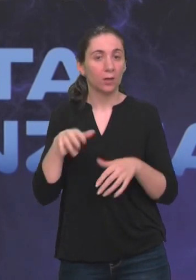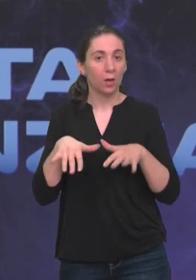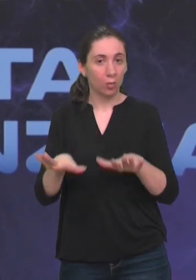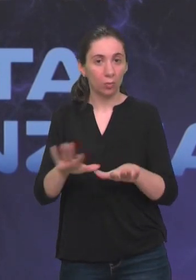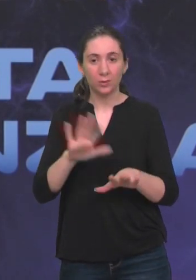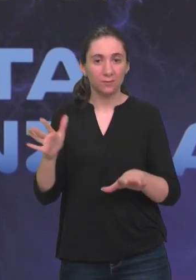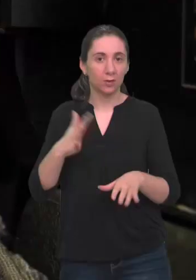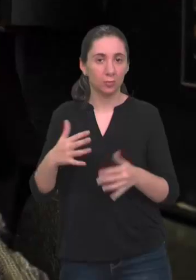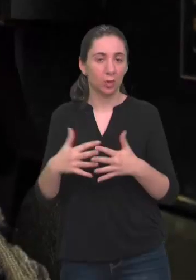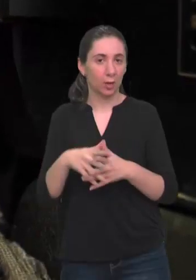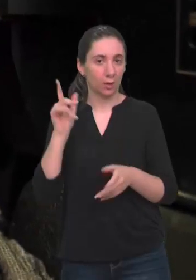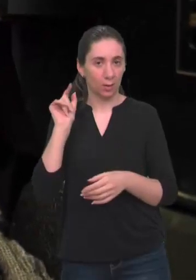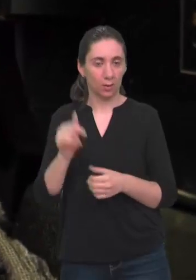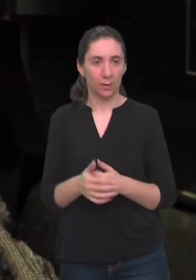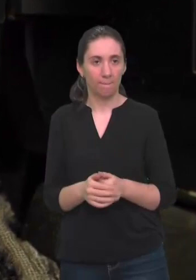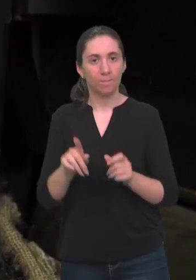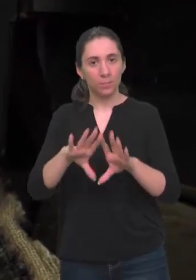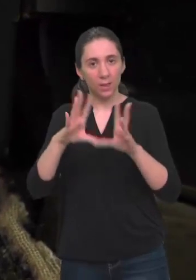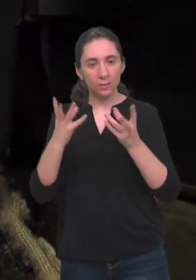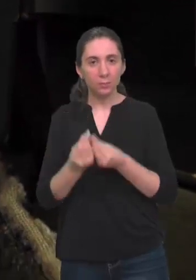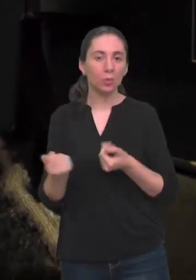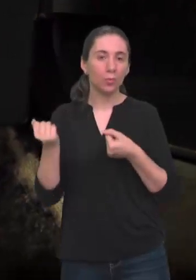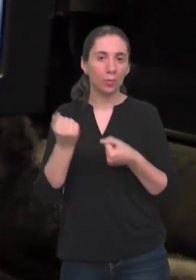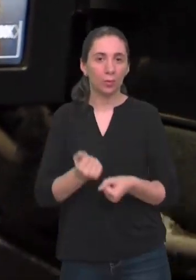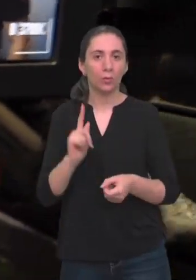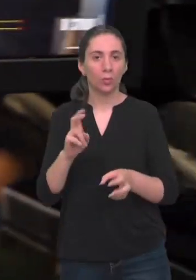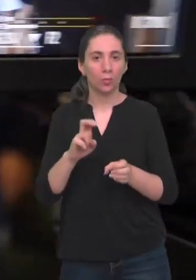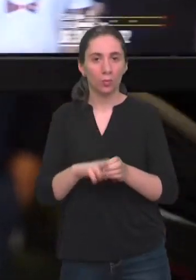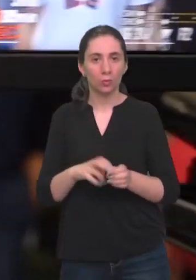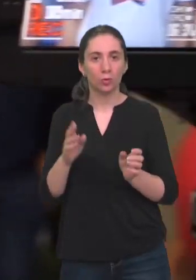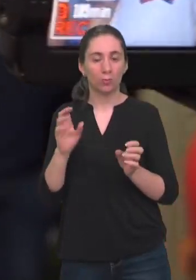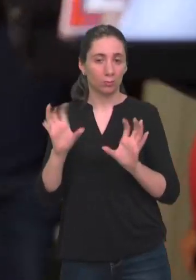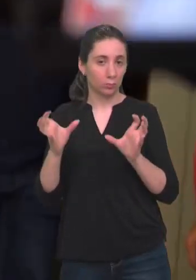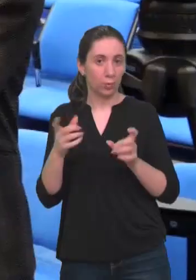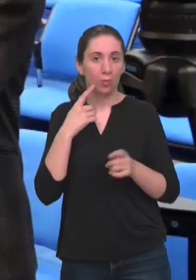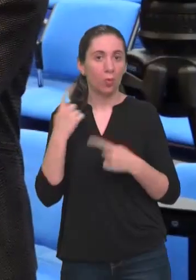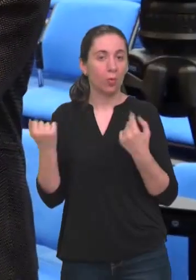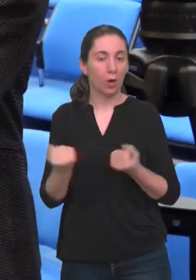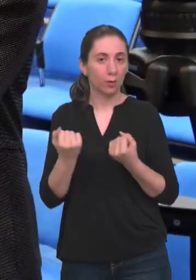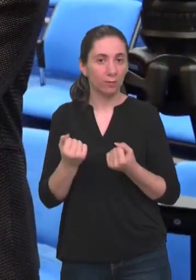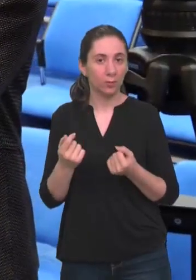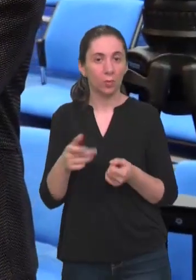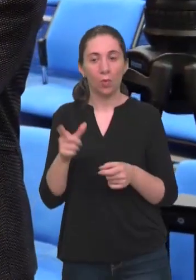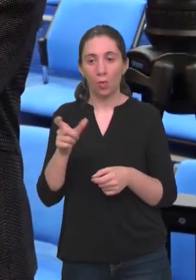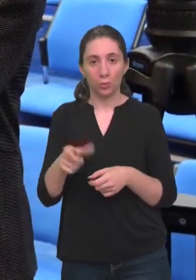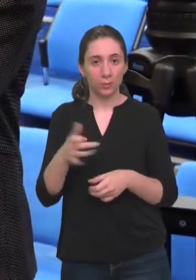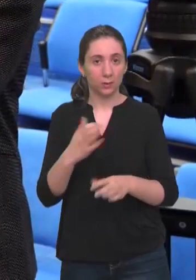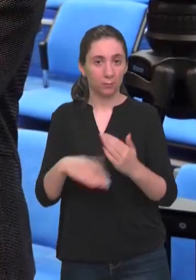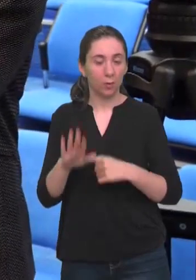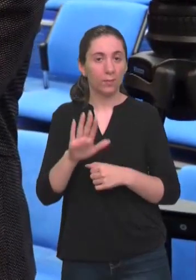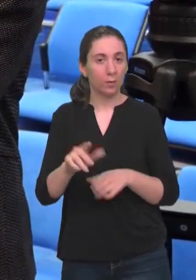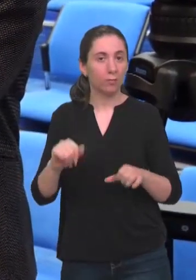svi građani grada Karlovca. Svemu tome doprinosi i uključivanje medija koji aktivnosti osoba s invaliditetom,